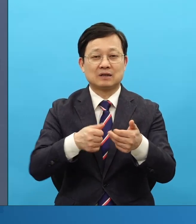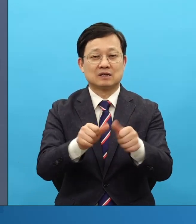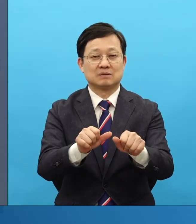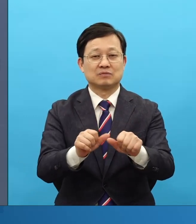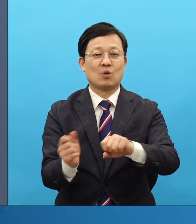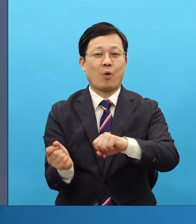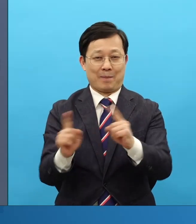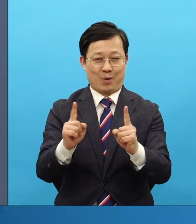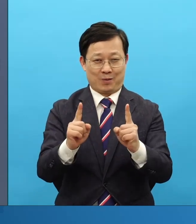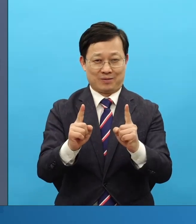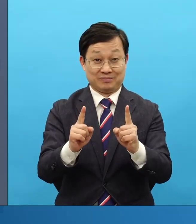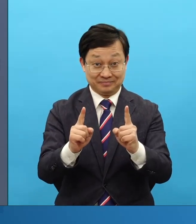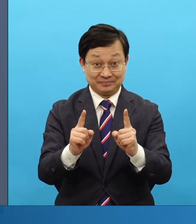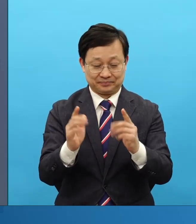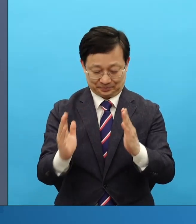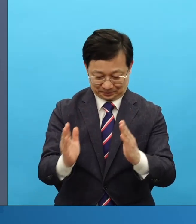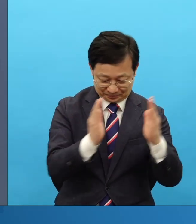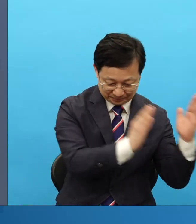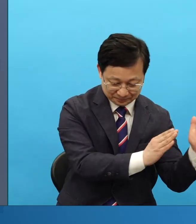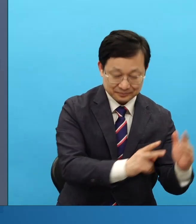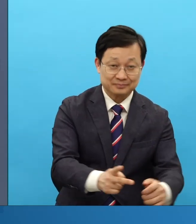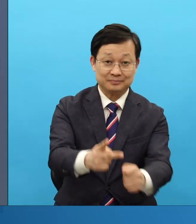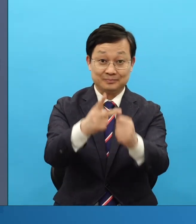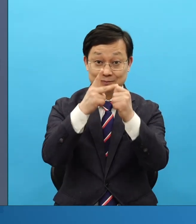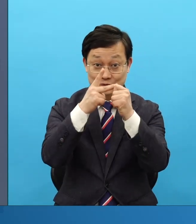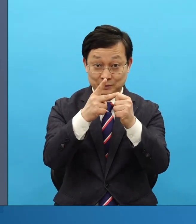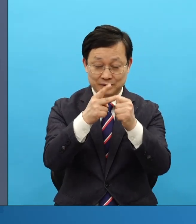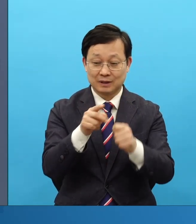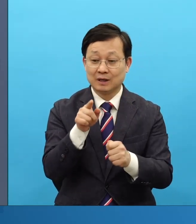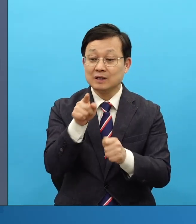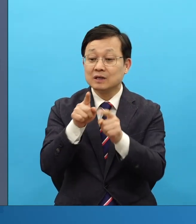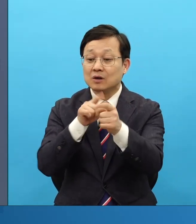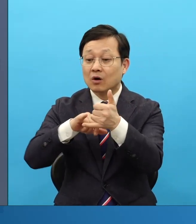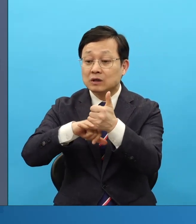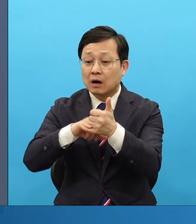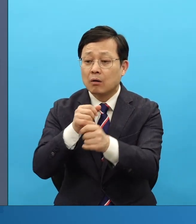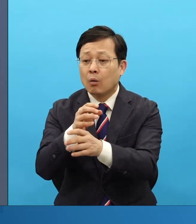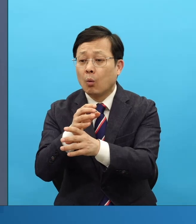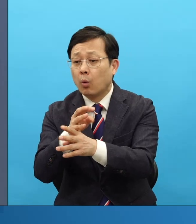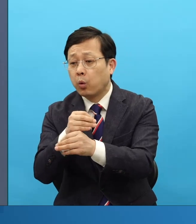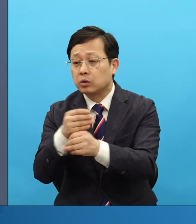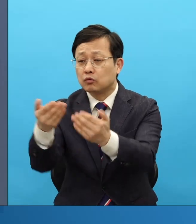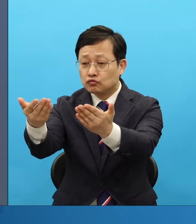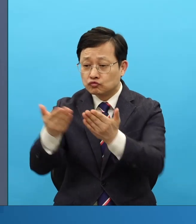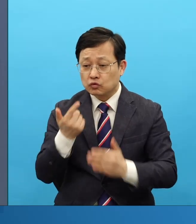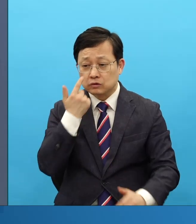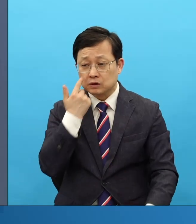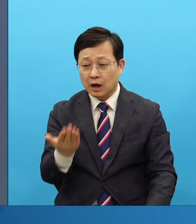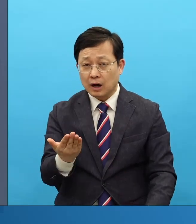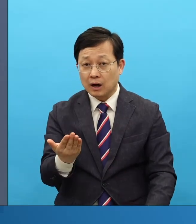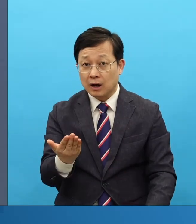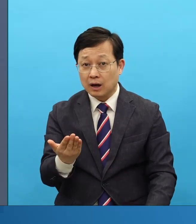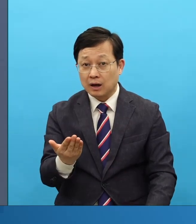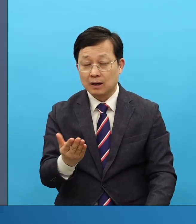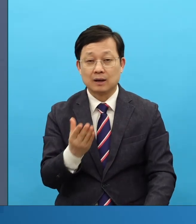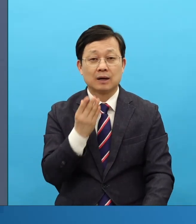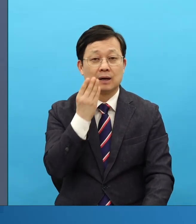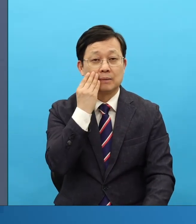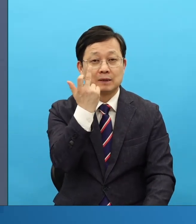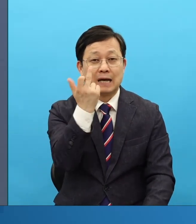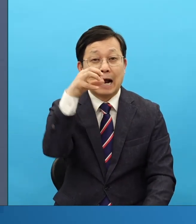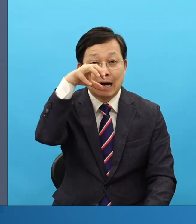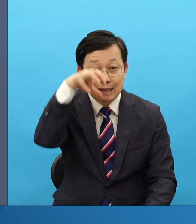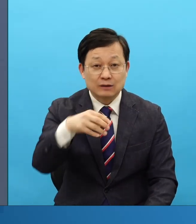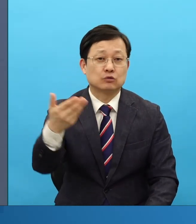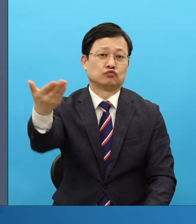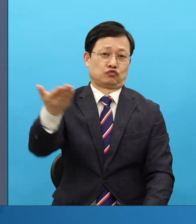Number two, 이 언약을 언제 주셨냐는 겁니다. when did He give us this covenant? 감람산에서 He 주셨습니다. gave this to us on the Mount of